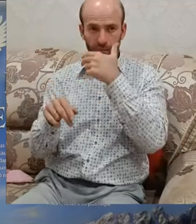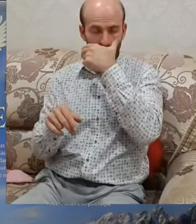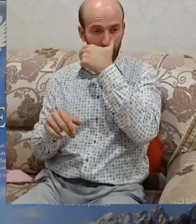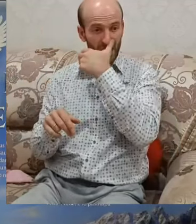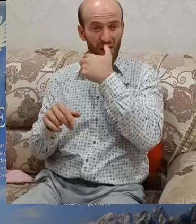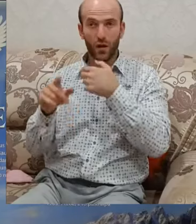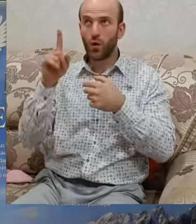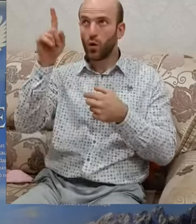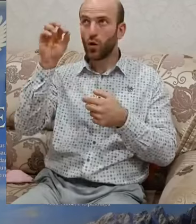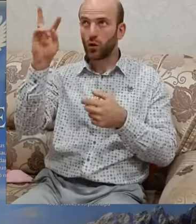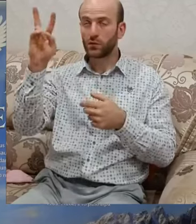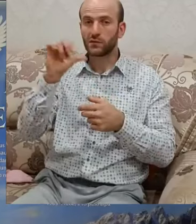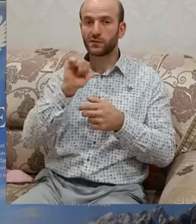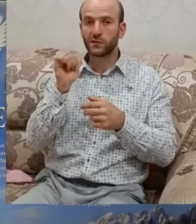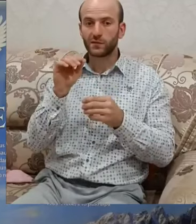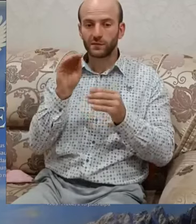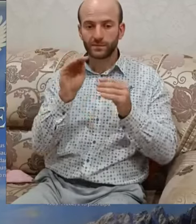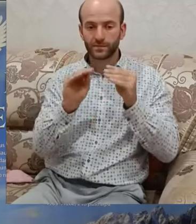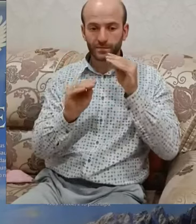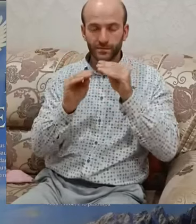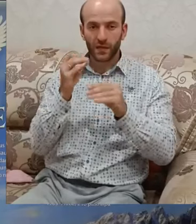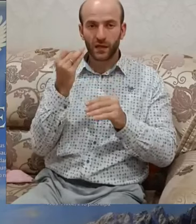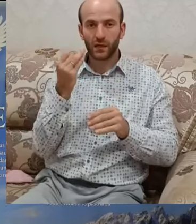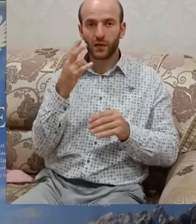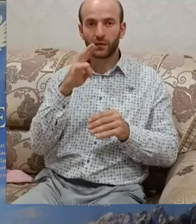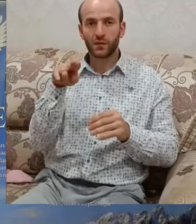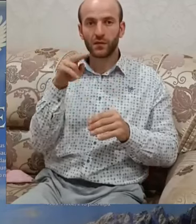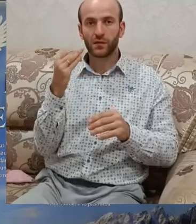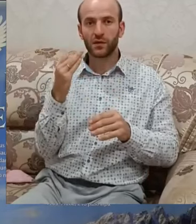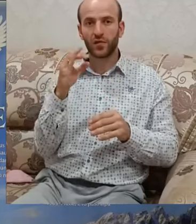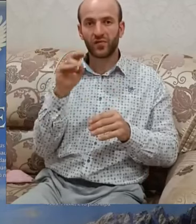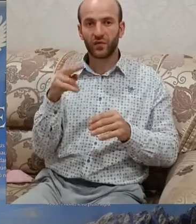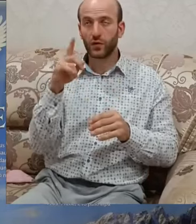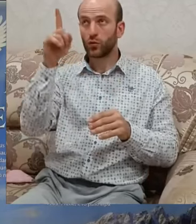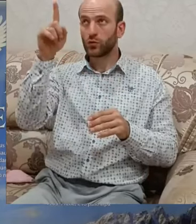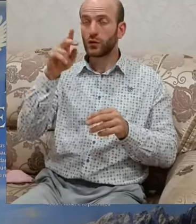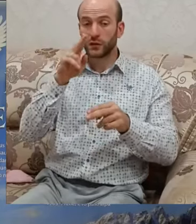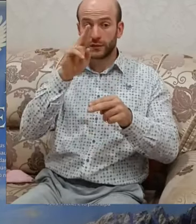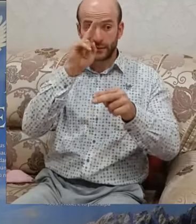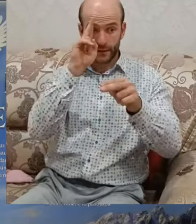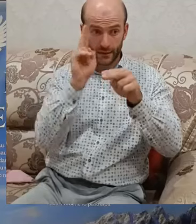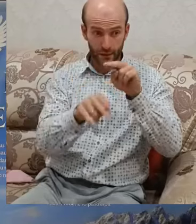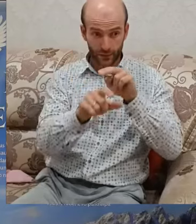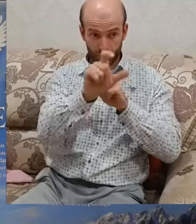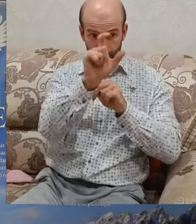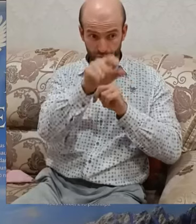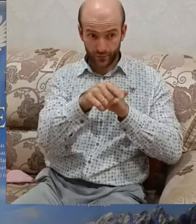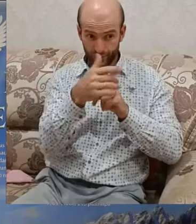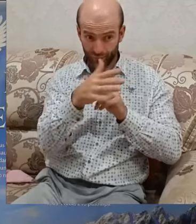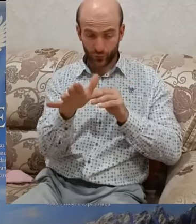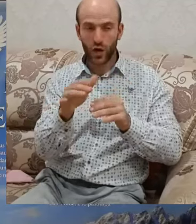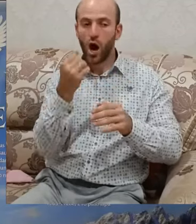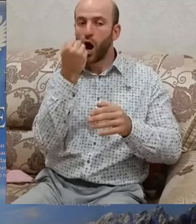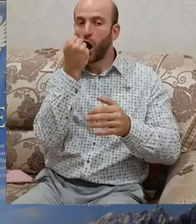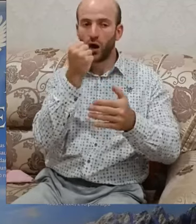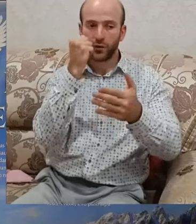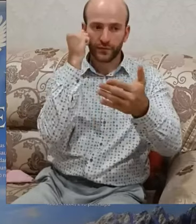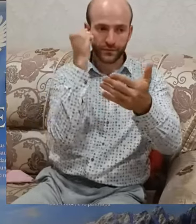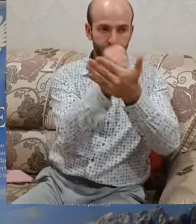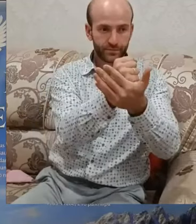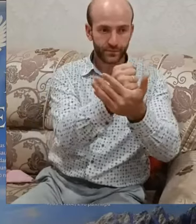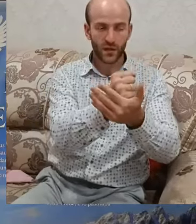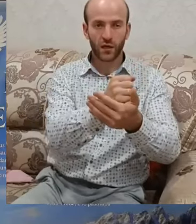соделает индивидуума. Jis jį užbaigė. Он заканчивает его. Ir užanspauduoja šventąją dvasią. Jis запечатывает святым духом. Kiekvieną asmeniškai.